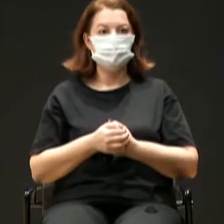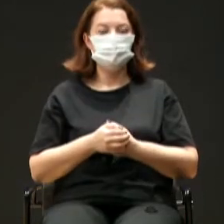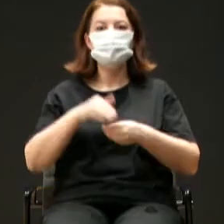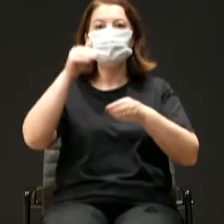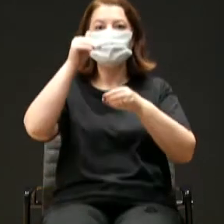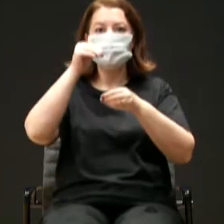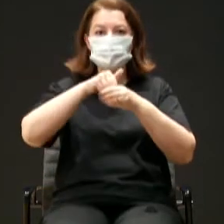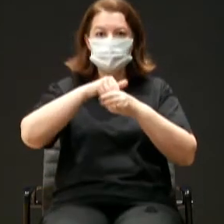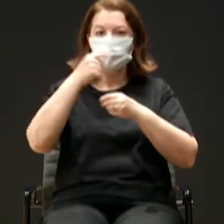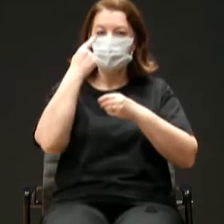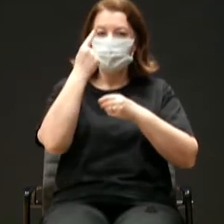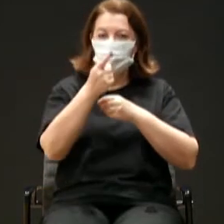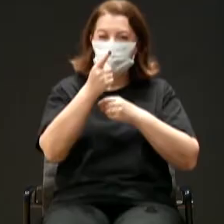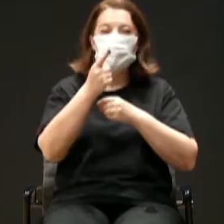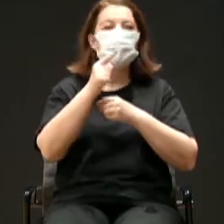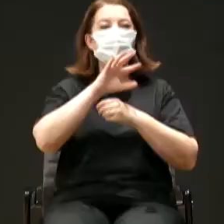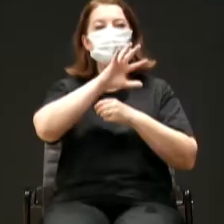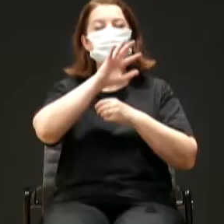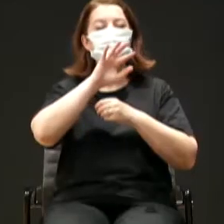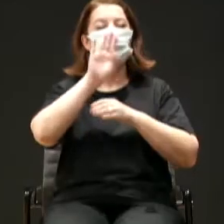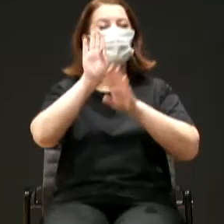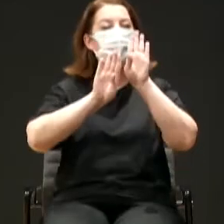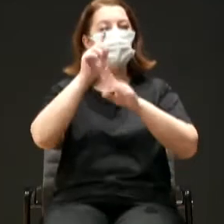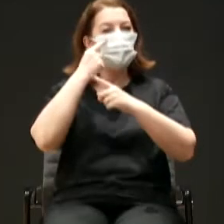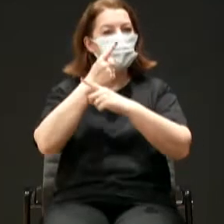Meclis zabıt özetini oylarınıza sunuyorum. Kabul edenler,